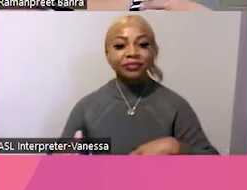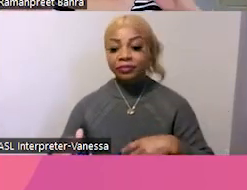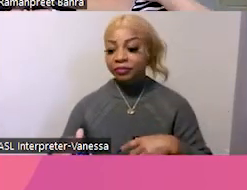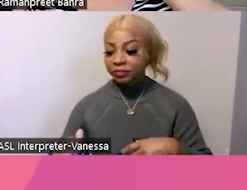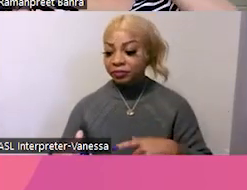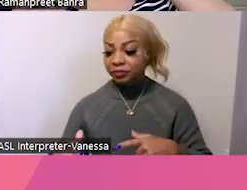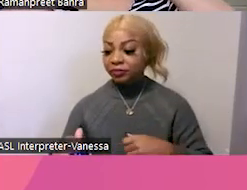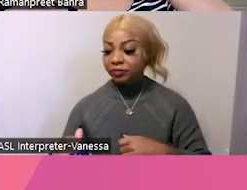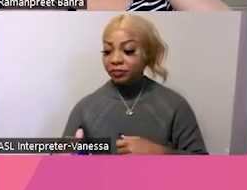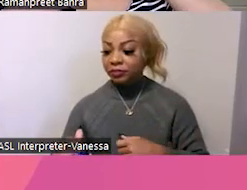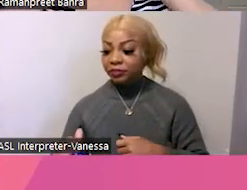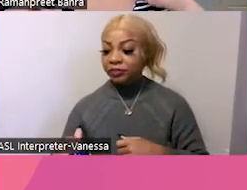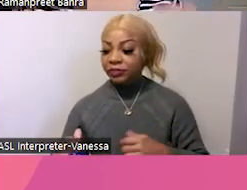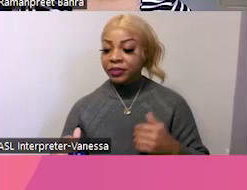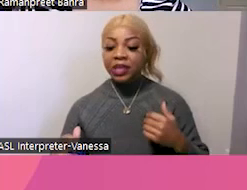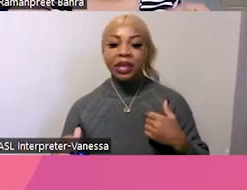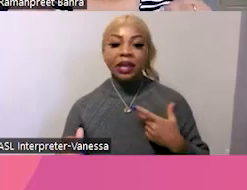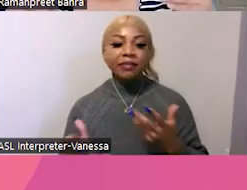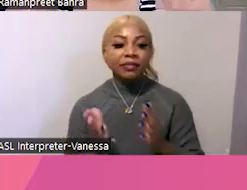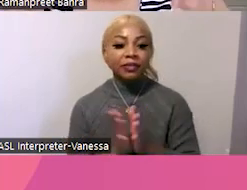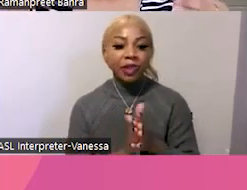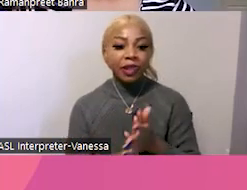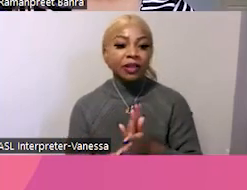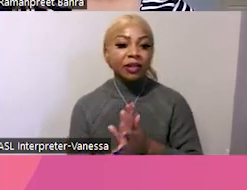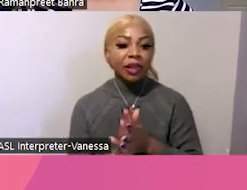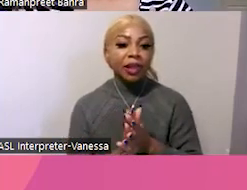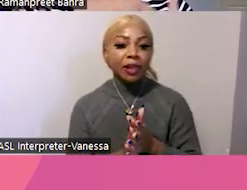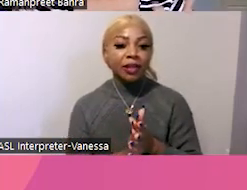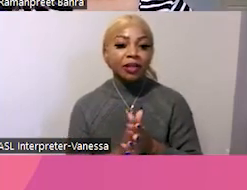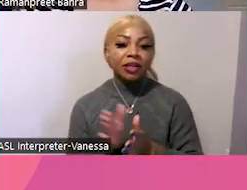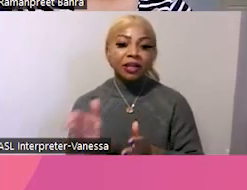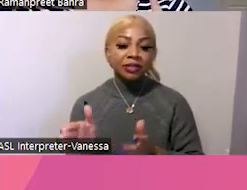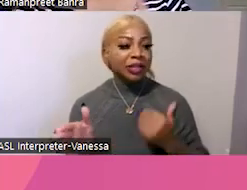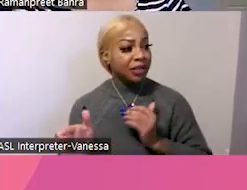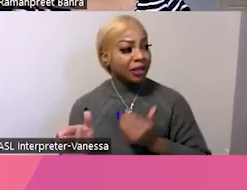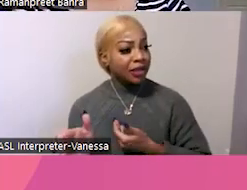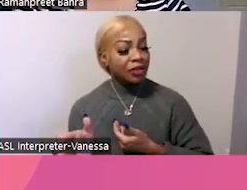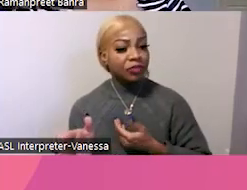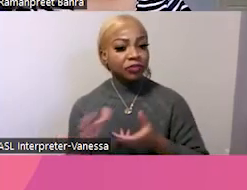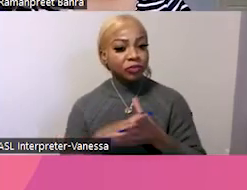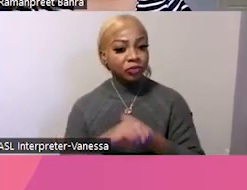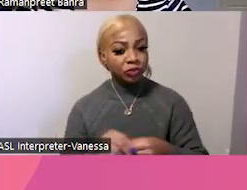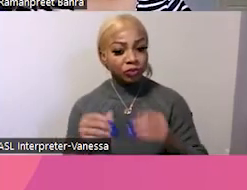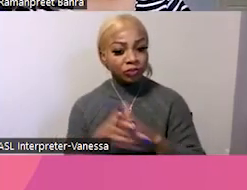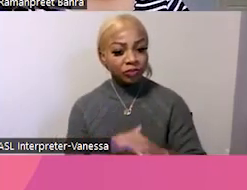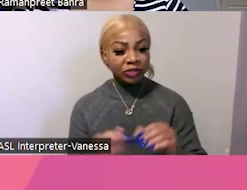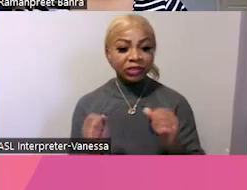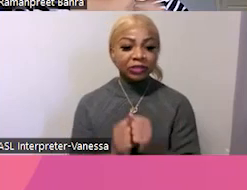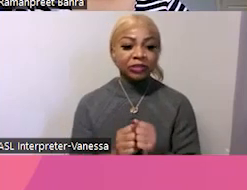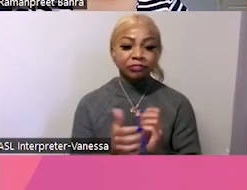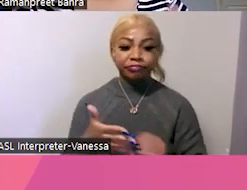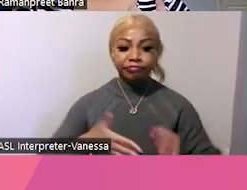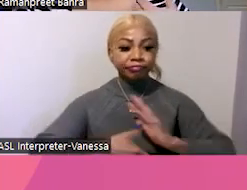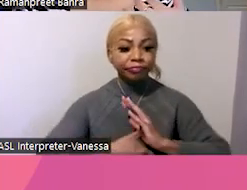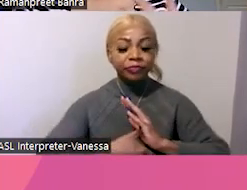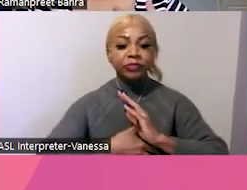veulent contrer cette idée de nos corps comme étant moins qu'eux et qui assujettit donc